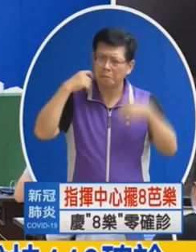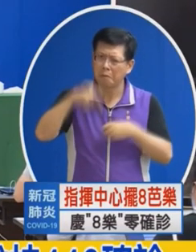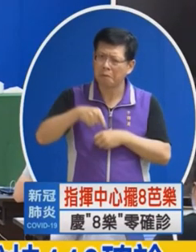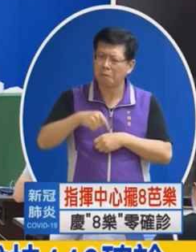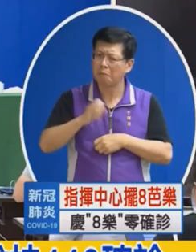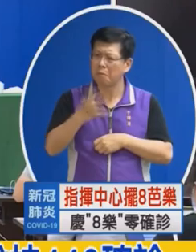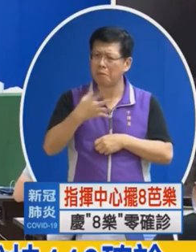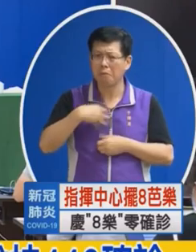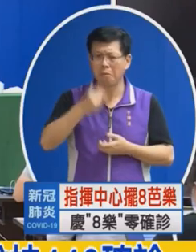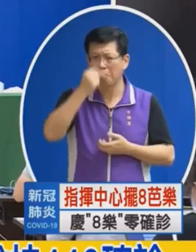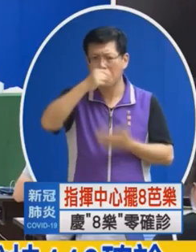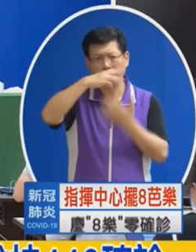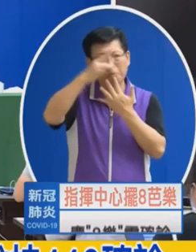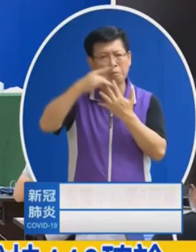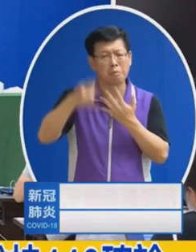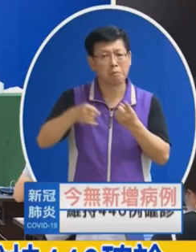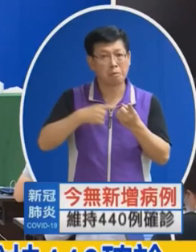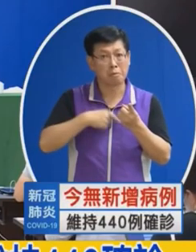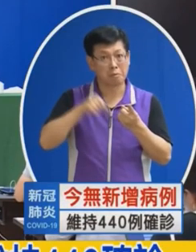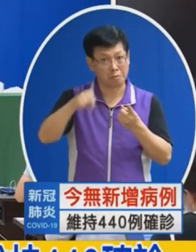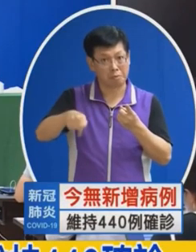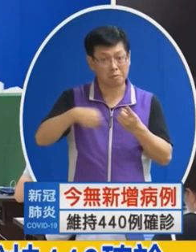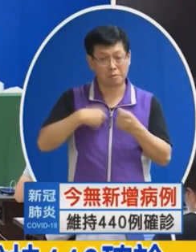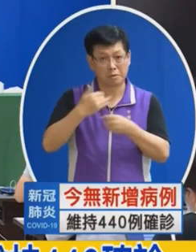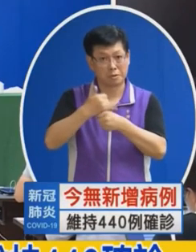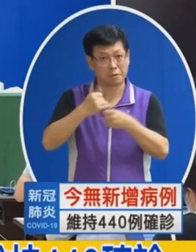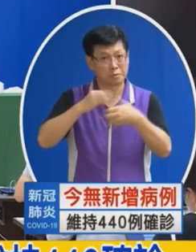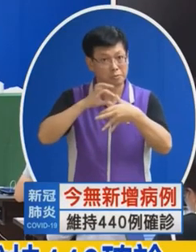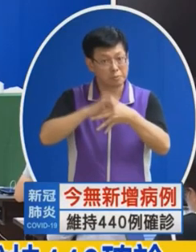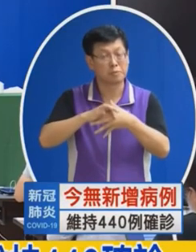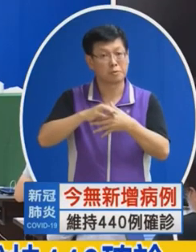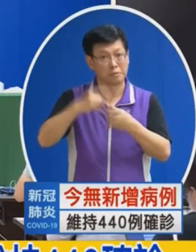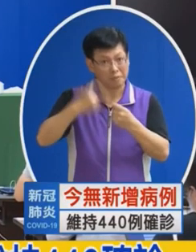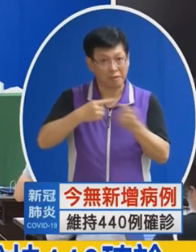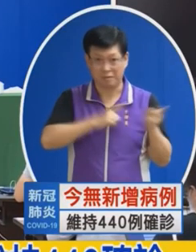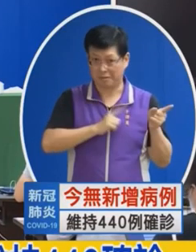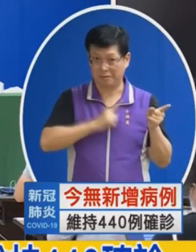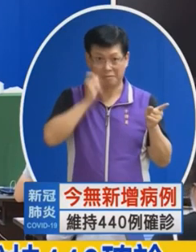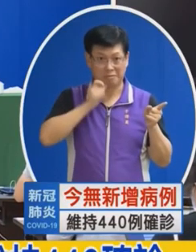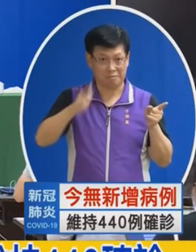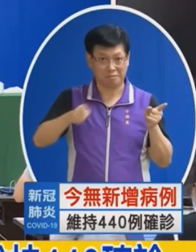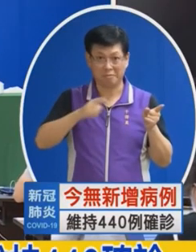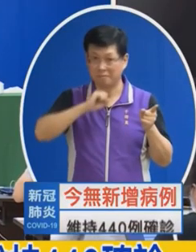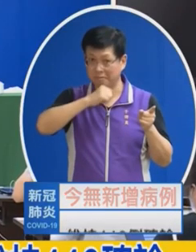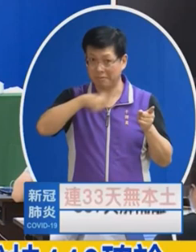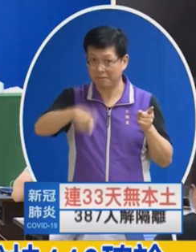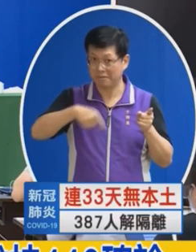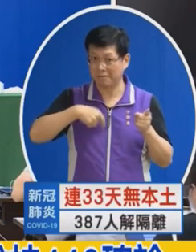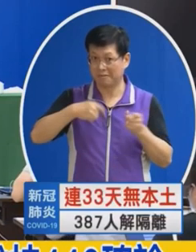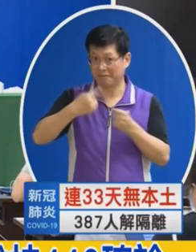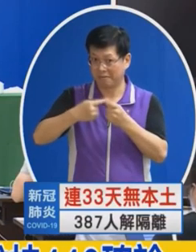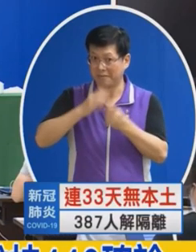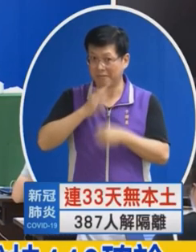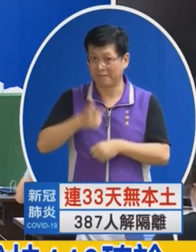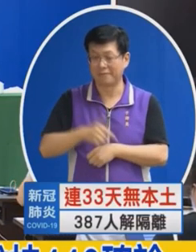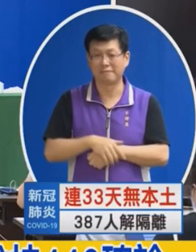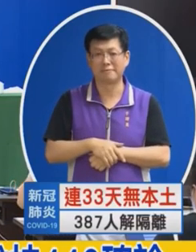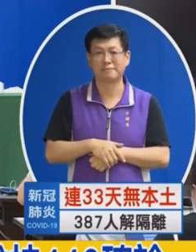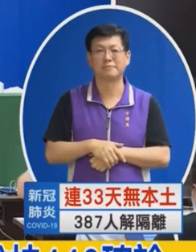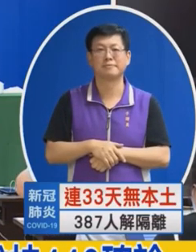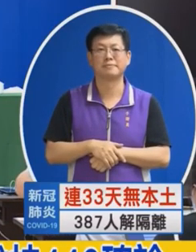说为什么会特别选择就是这间卤肉饭，是不是因为部长您特别爱吃台湾的卤肉饭，这样以上谢